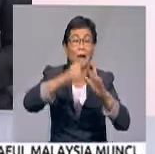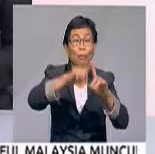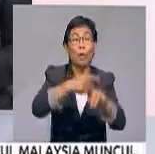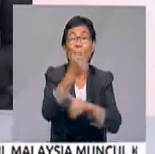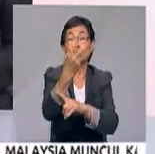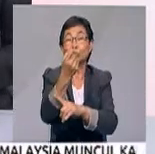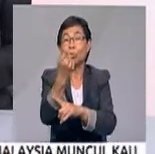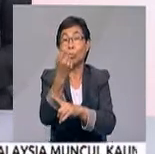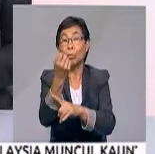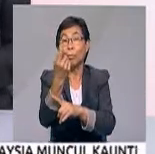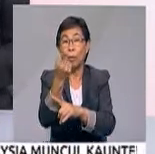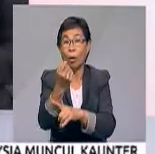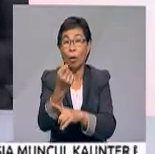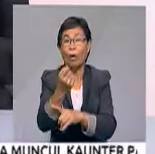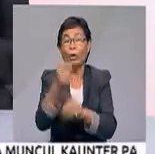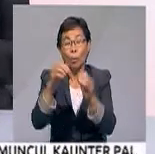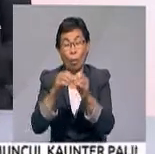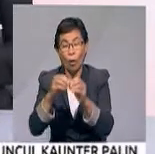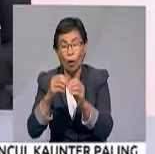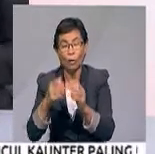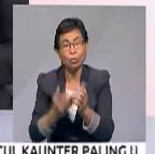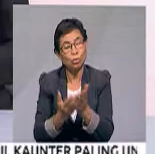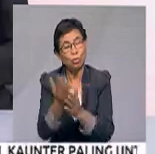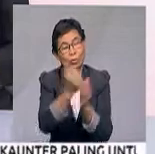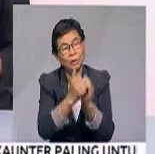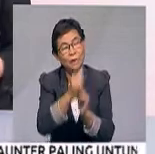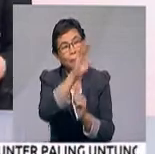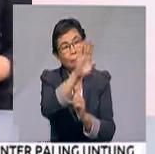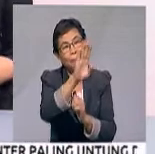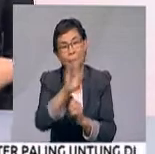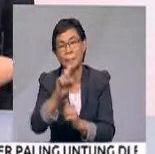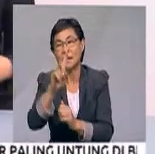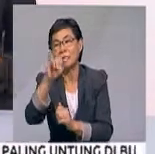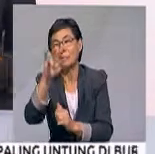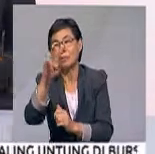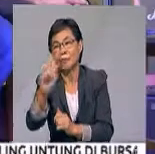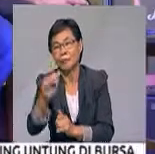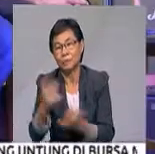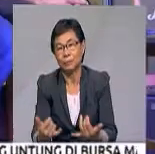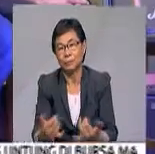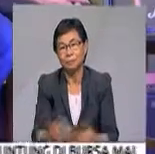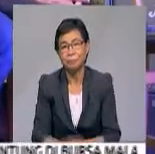Untuk perkembangan selanjutnya kita bersama. Kita terus bersama B Diva.